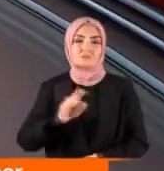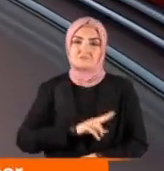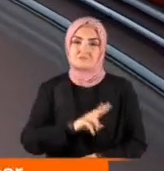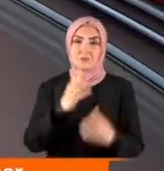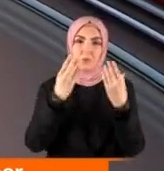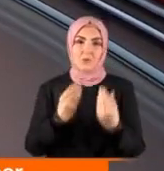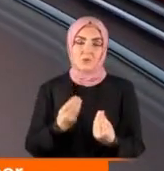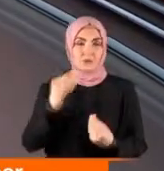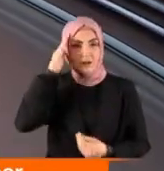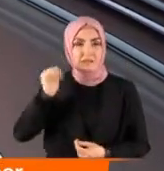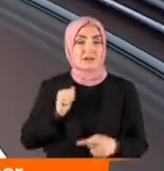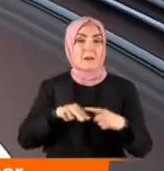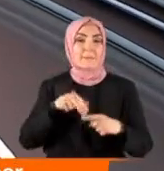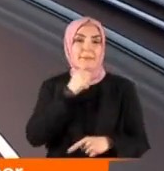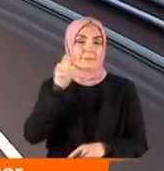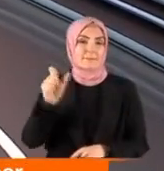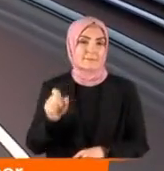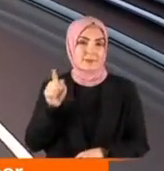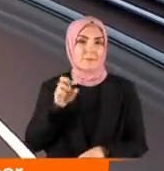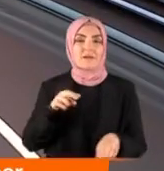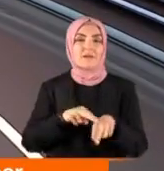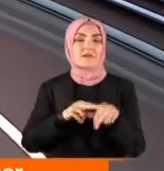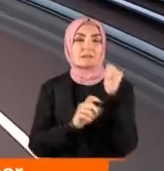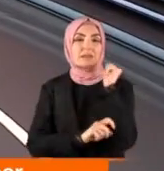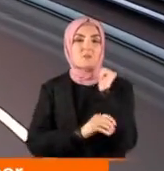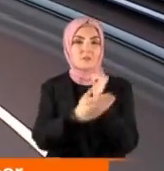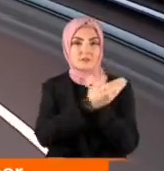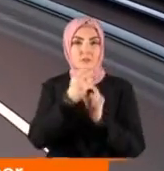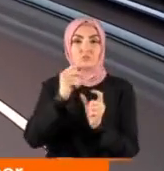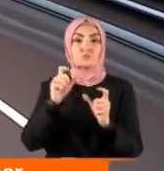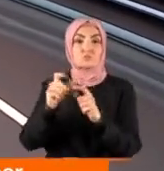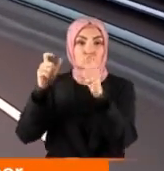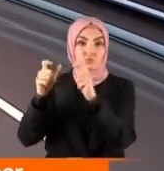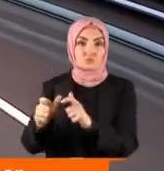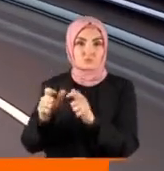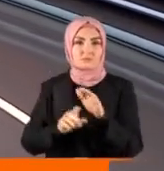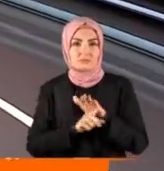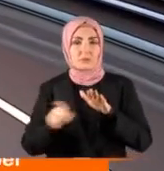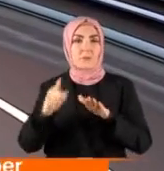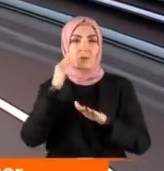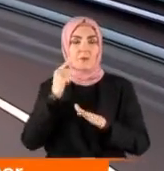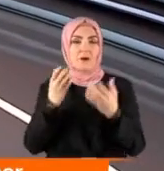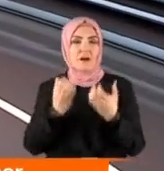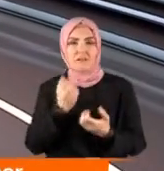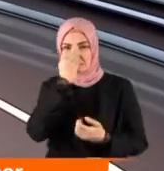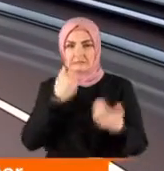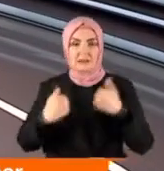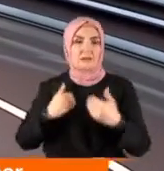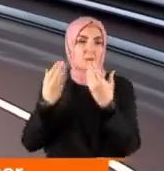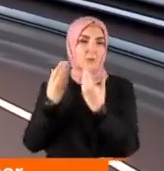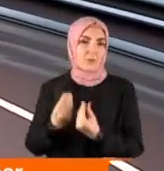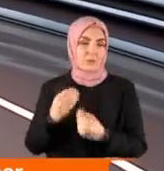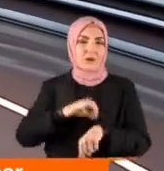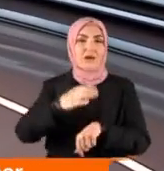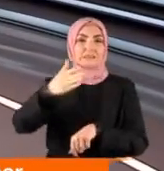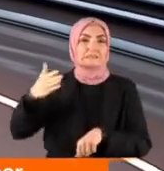çavuş Ahmet Hasan, PKK'lı teröristlerin üst bölgesine yaptığı roketli saldırıda ağır yaralanmıştı ve maalesef hastanede